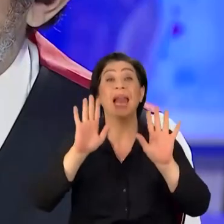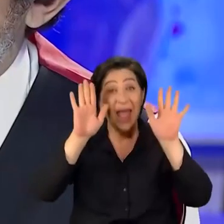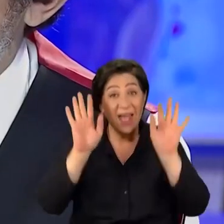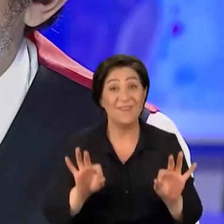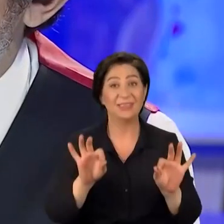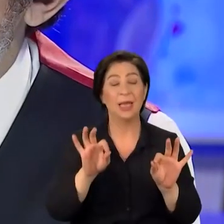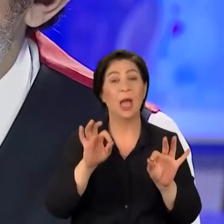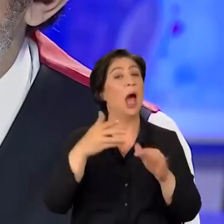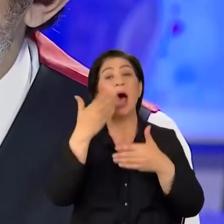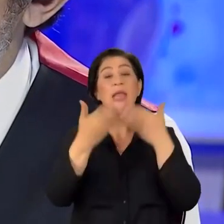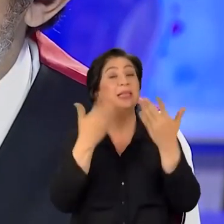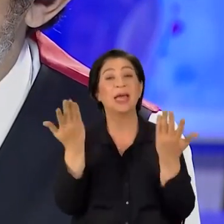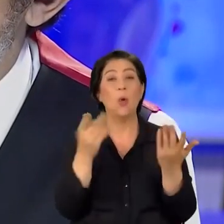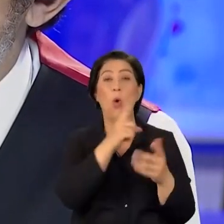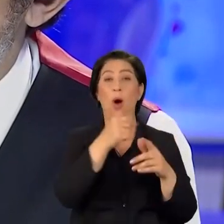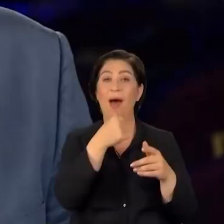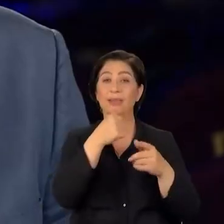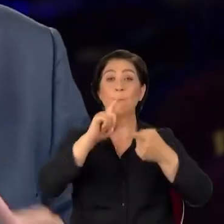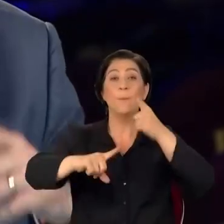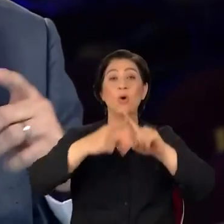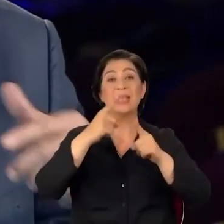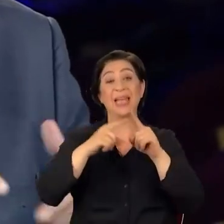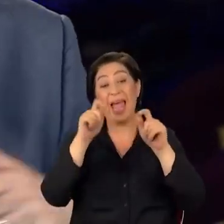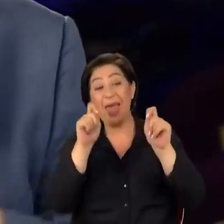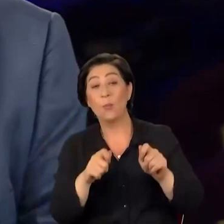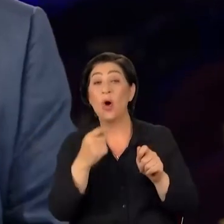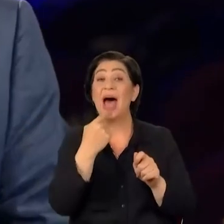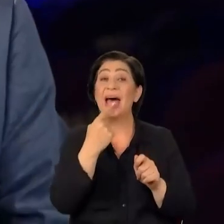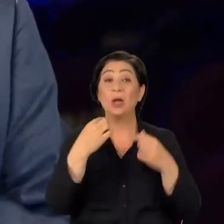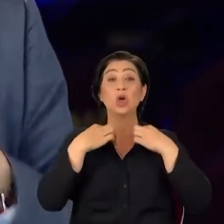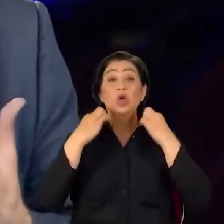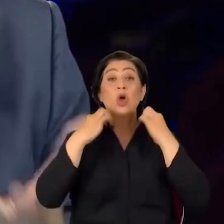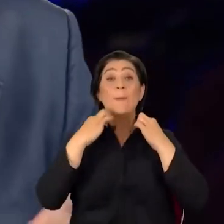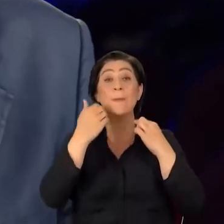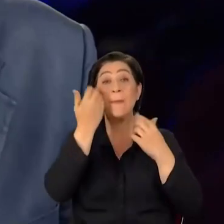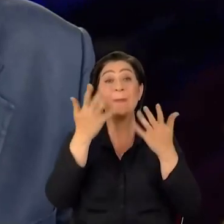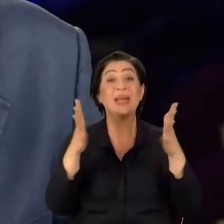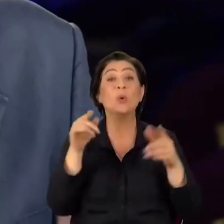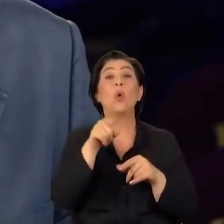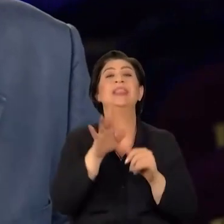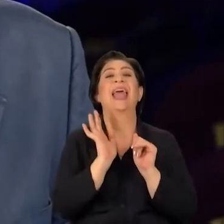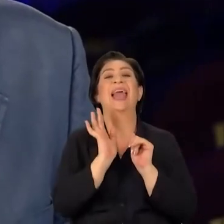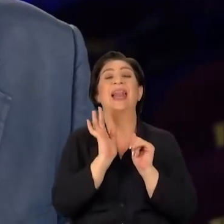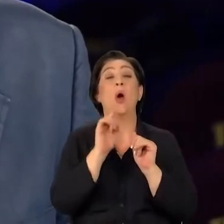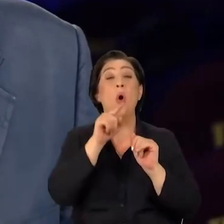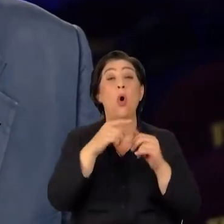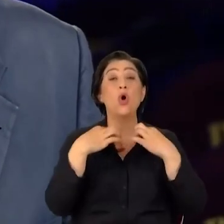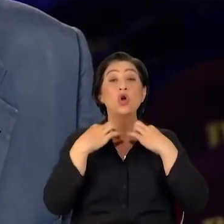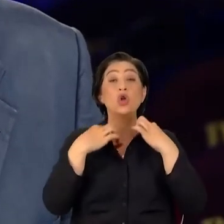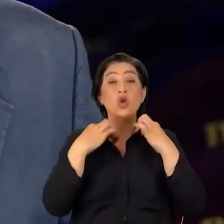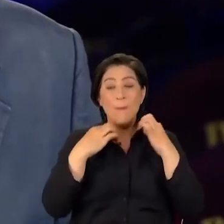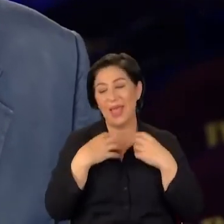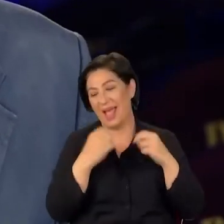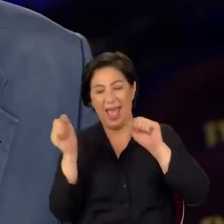şimdi. Kastedilen o adam siyaset yapıyordaki gömlekteki beyazlık o değil. Hı. O gömleği gömlek